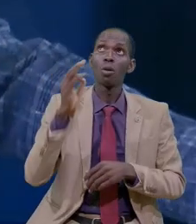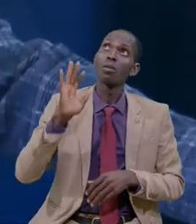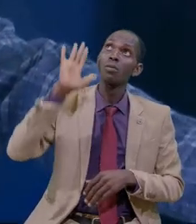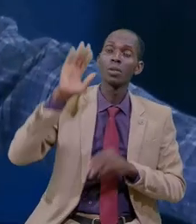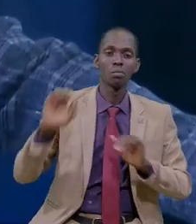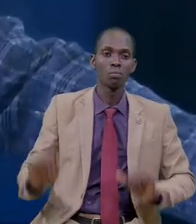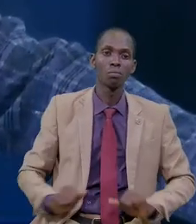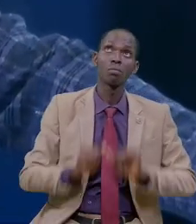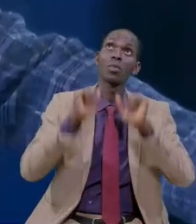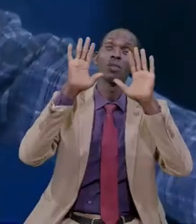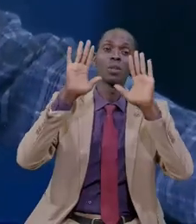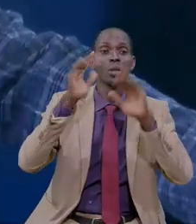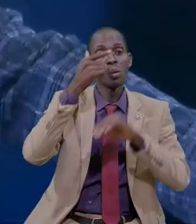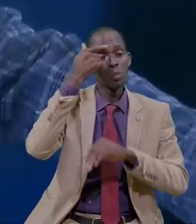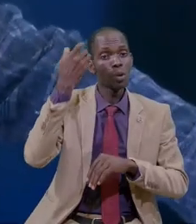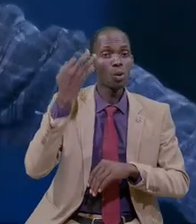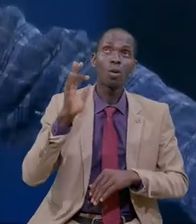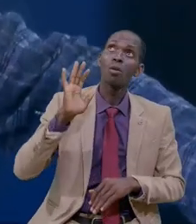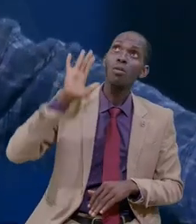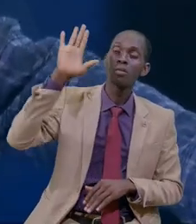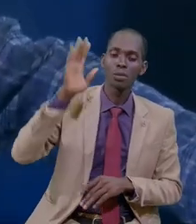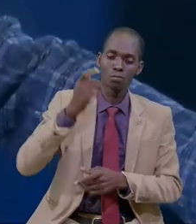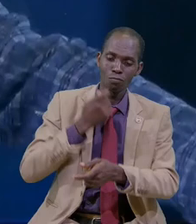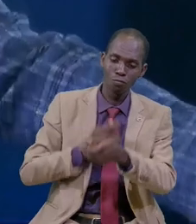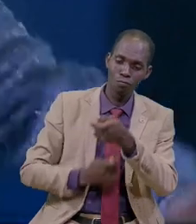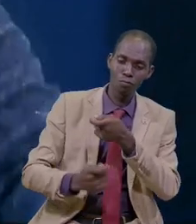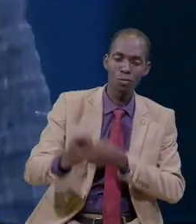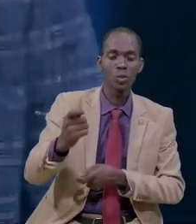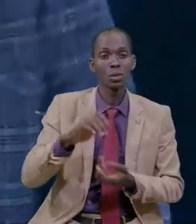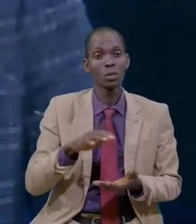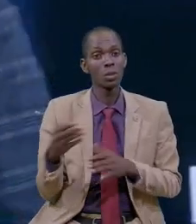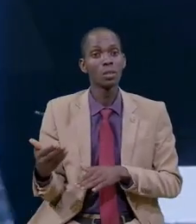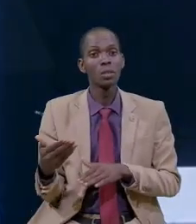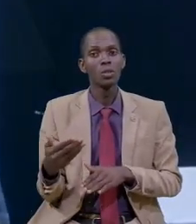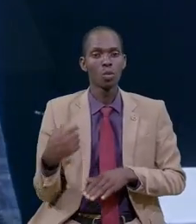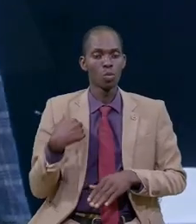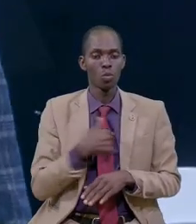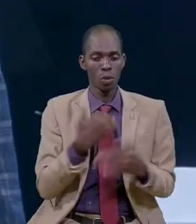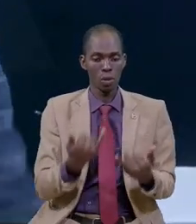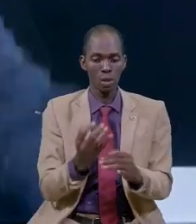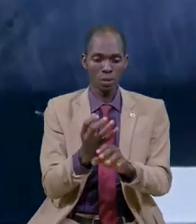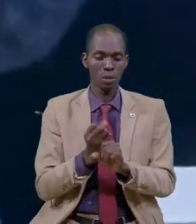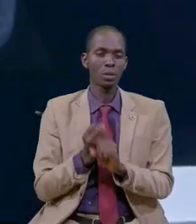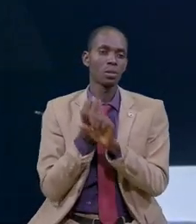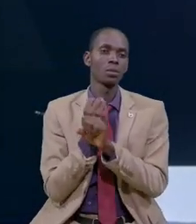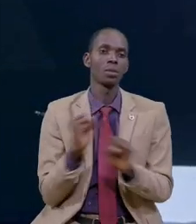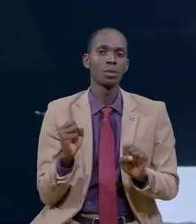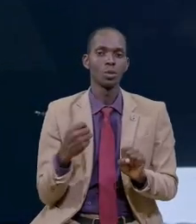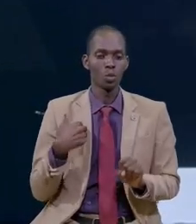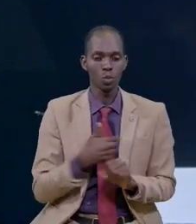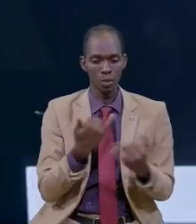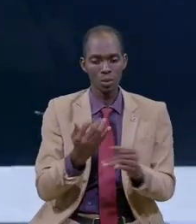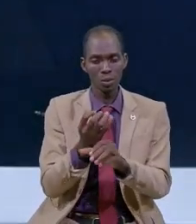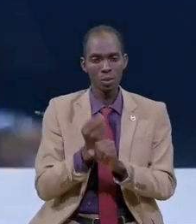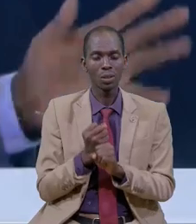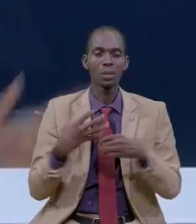son sacrifice. Because of his substitution. À cause de sa substitution. We have salvation. Nous avons le salut. We have et nous avons